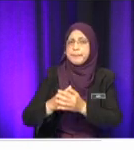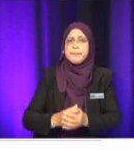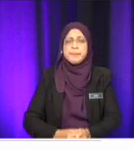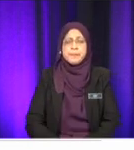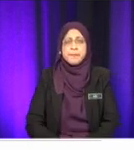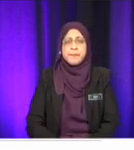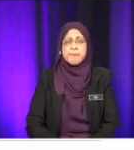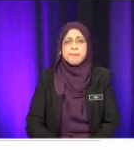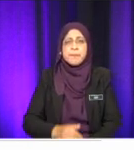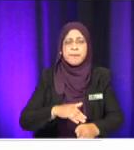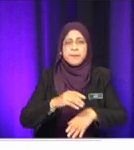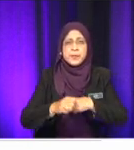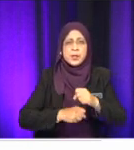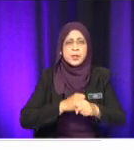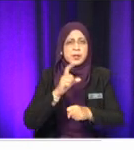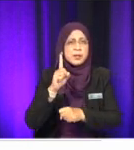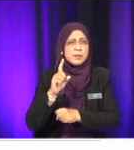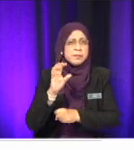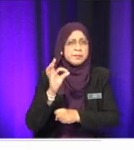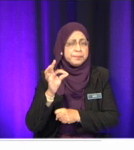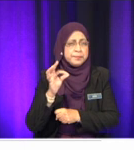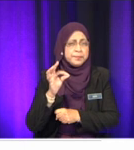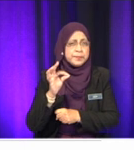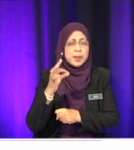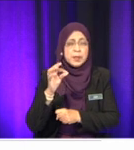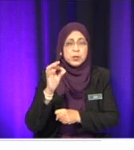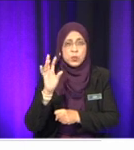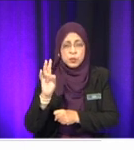pada tahun 197 hingga 1922